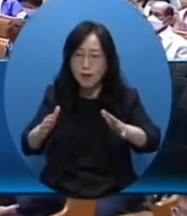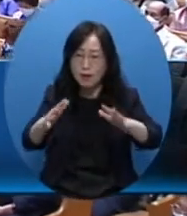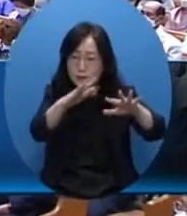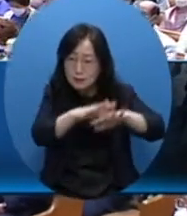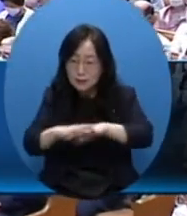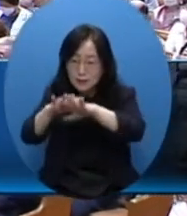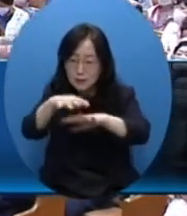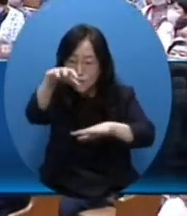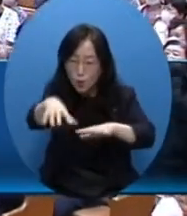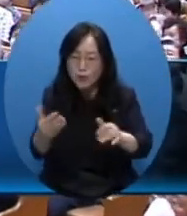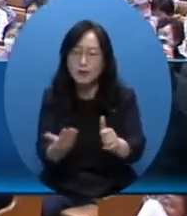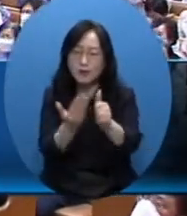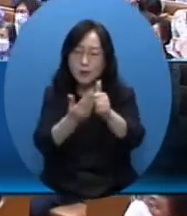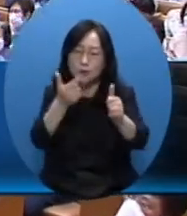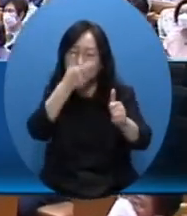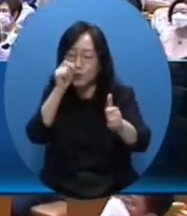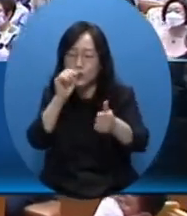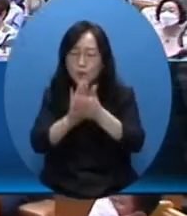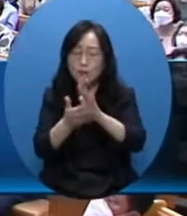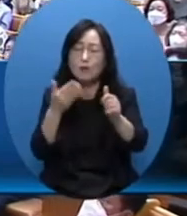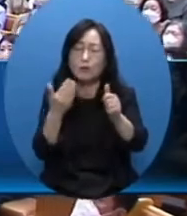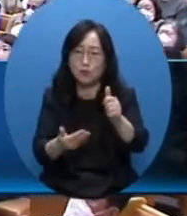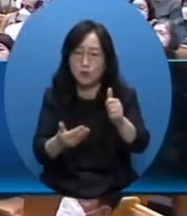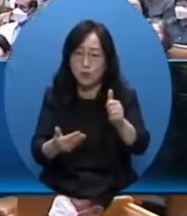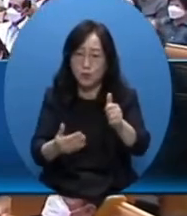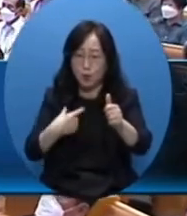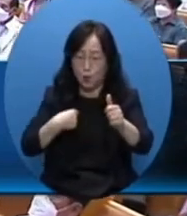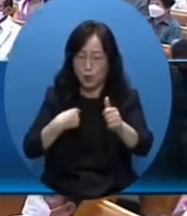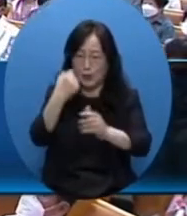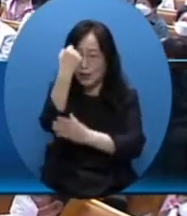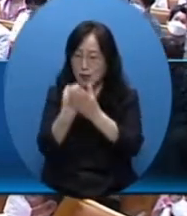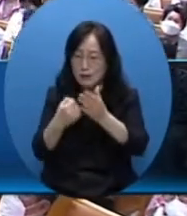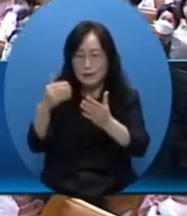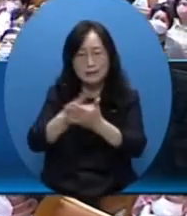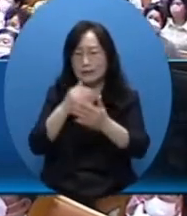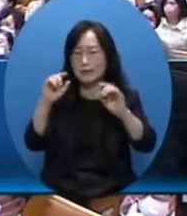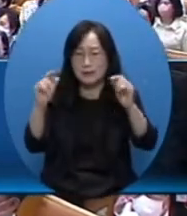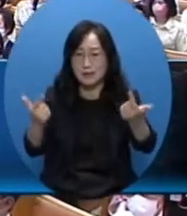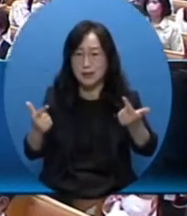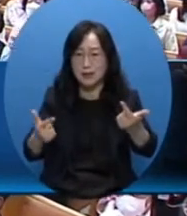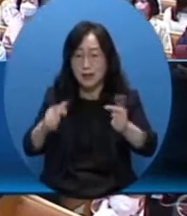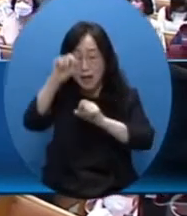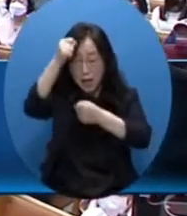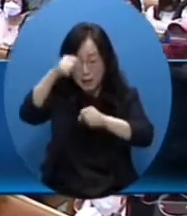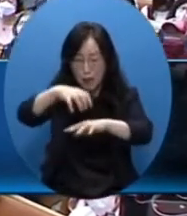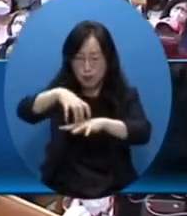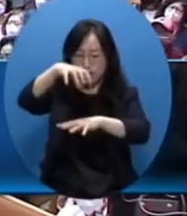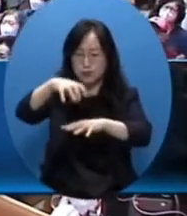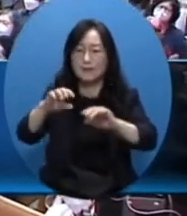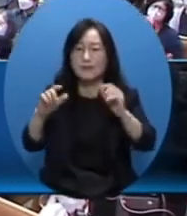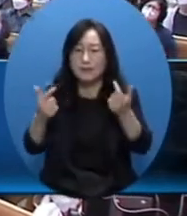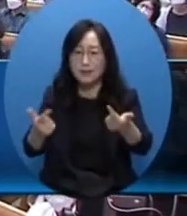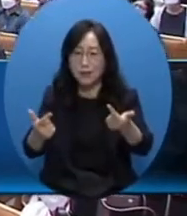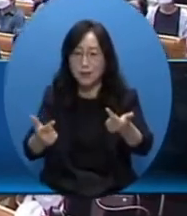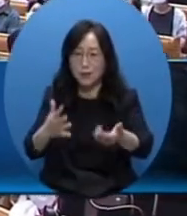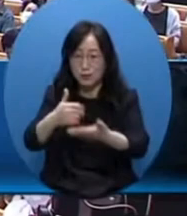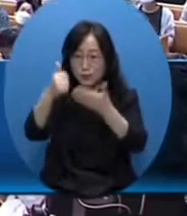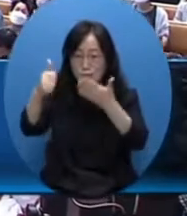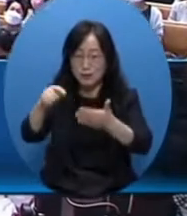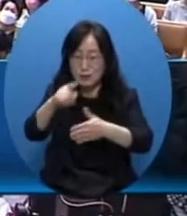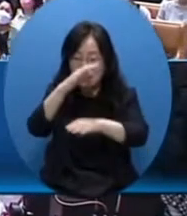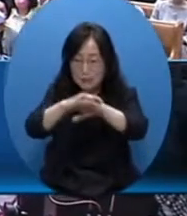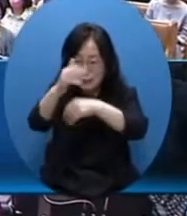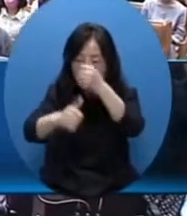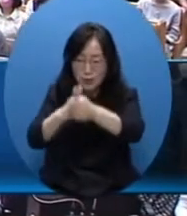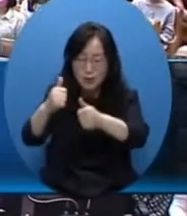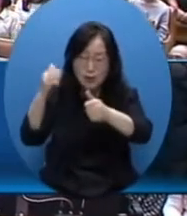기르시되 부족함이 없게 하심으로 그것이 헤어지지 아니하였고 발이 풀어지지 아니하였으며 주께서 그들의 자손을